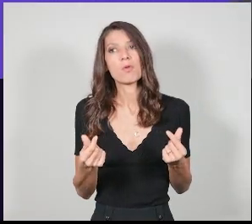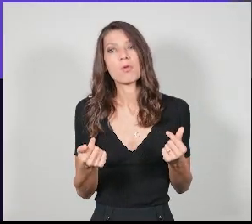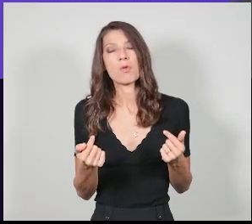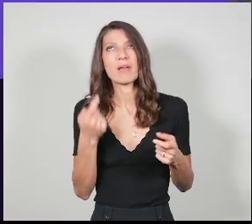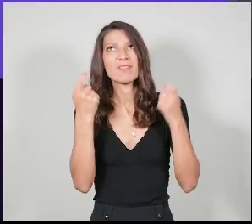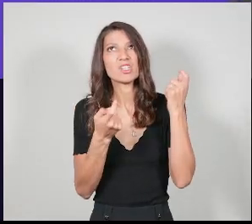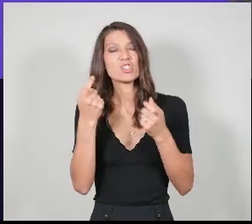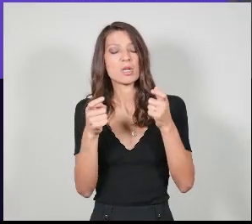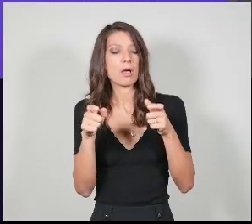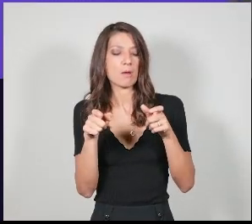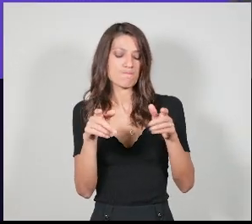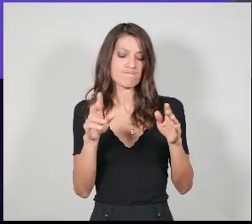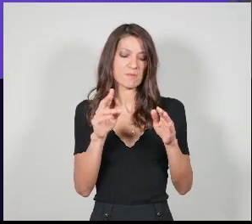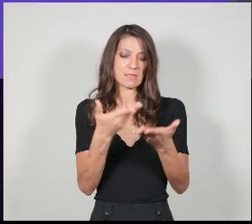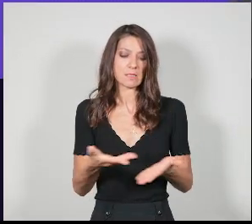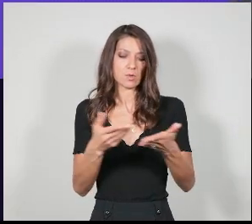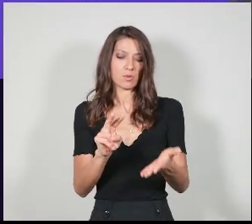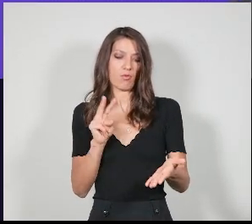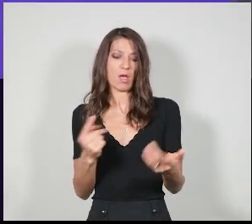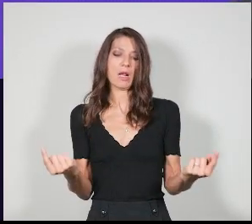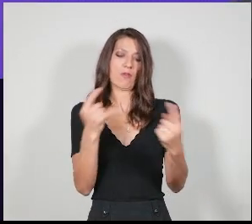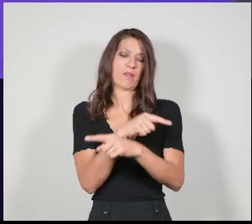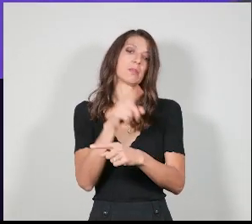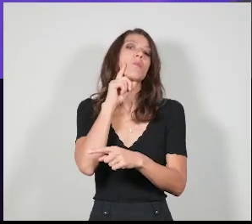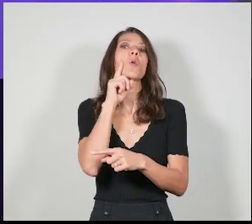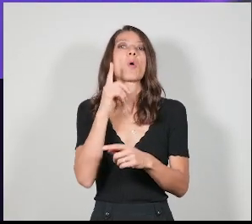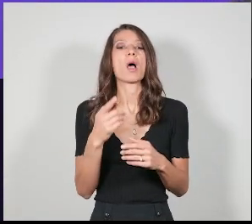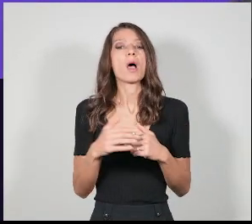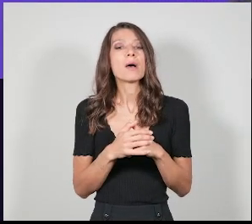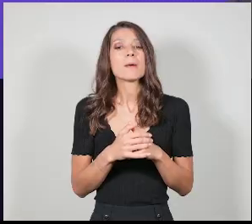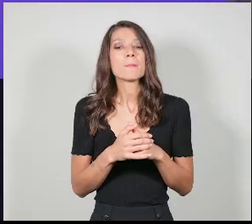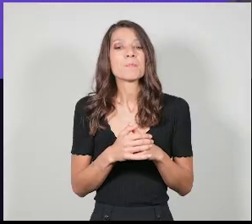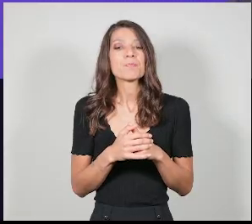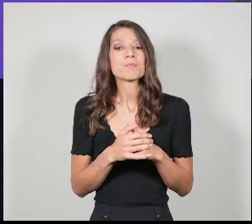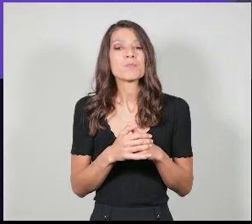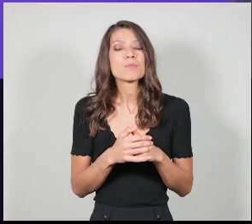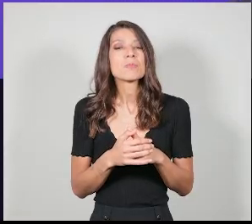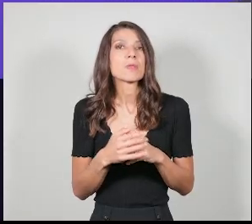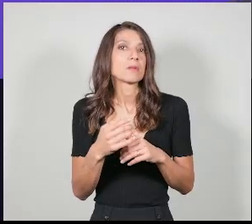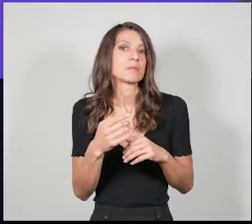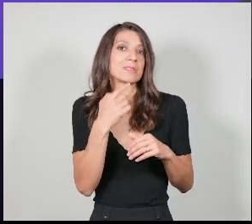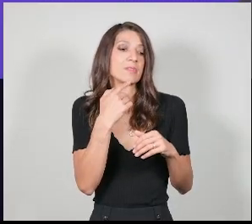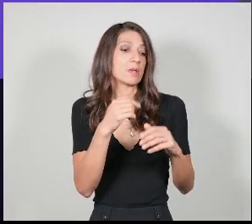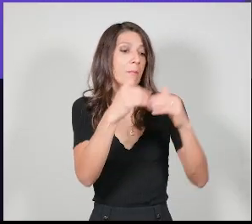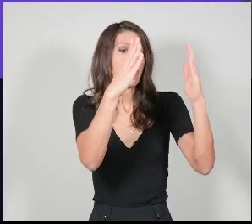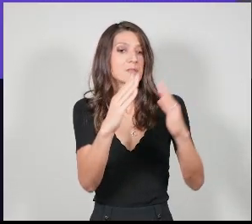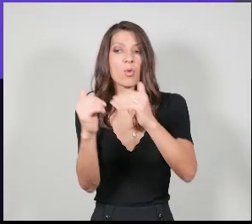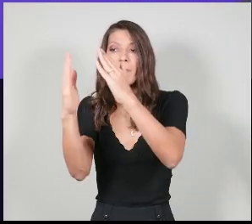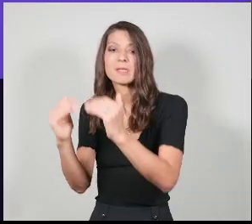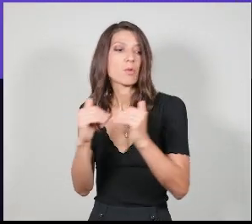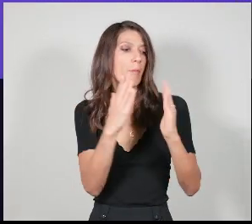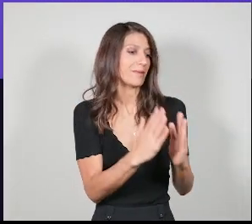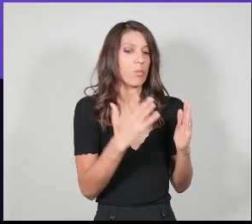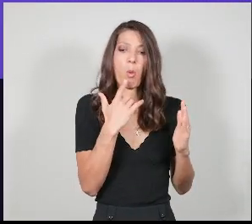l'inverse. Parce que le virage domiciliaire, cette expression, elle suppose de dire on va sortir le plus de monde possible des